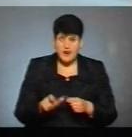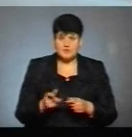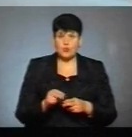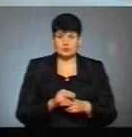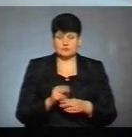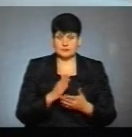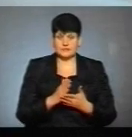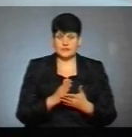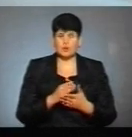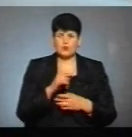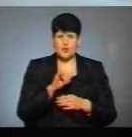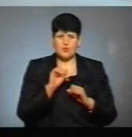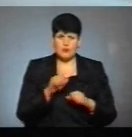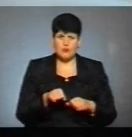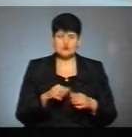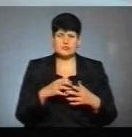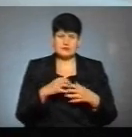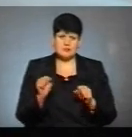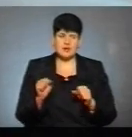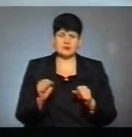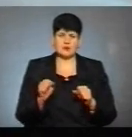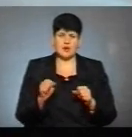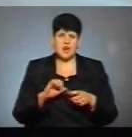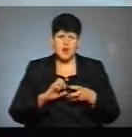в нього може зняти приступи ломки і ще щось,